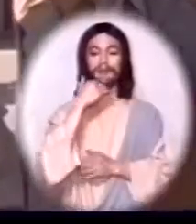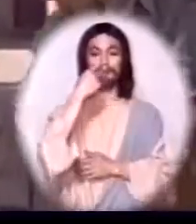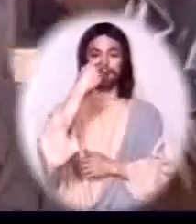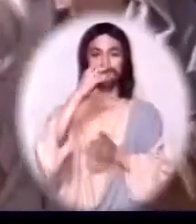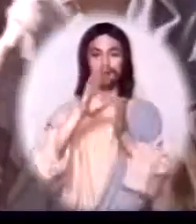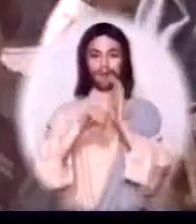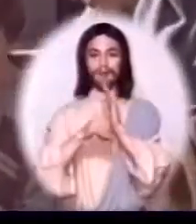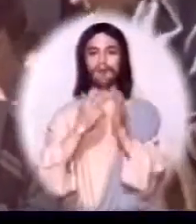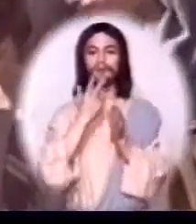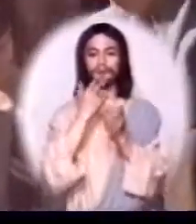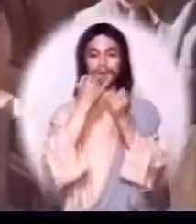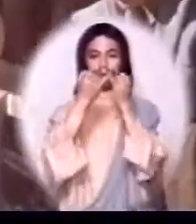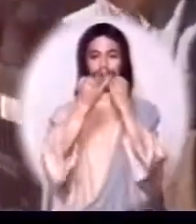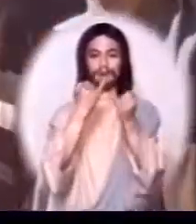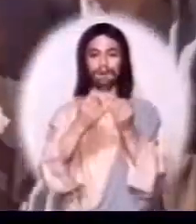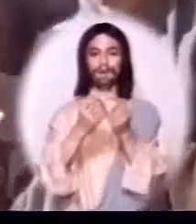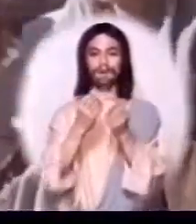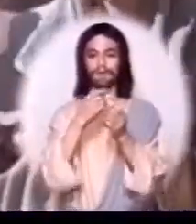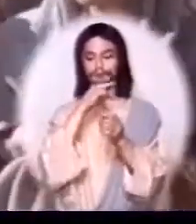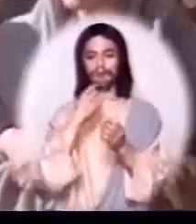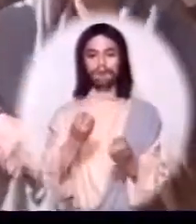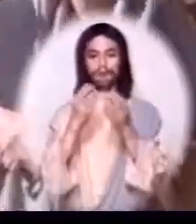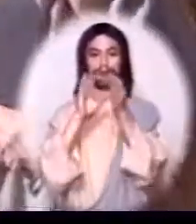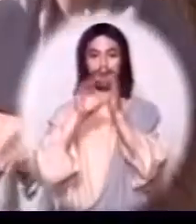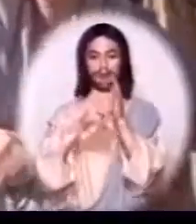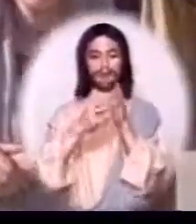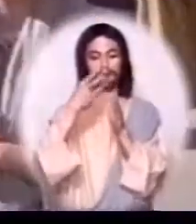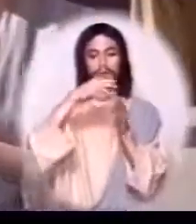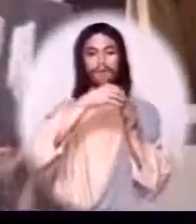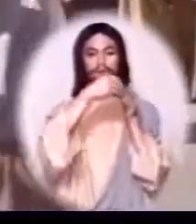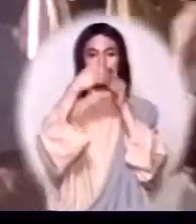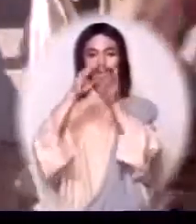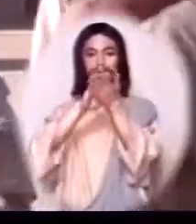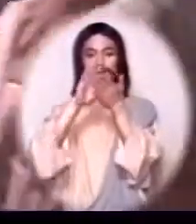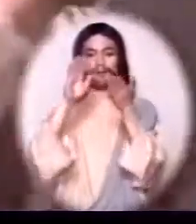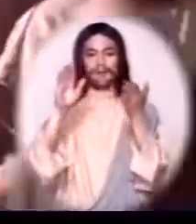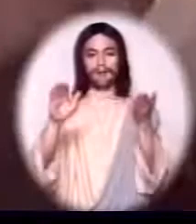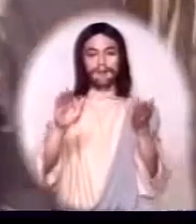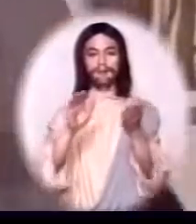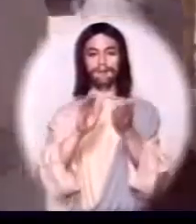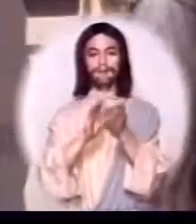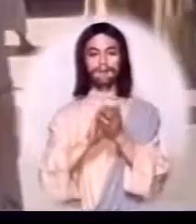예수가 12살 됐을 때 요셉과 마리아는 유월절에 그를 예루살렘에 데리고 갔습니다.